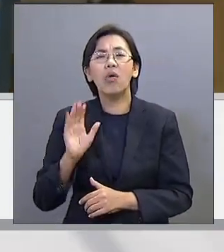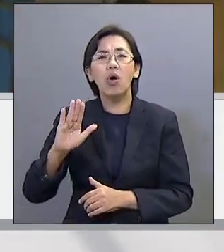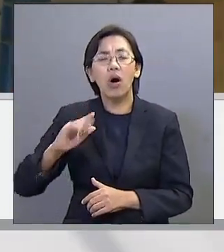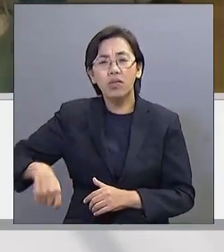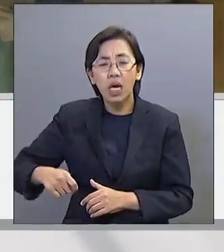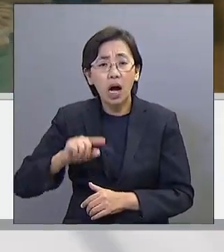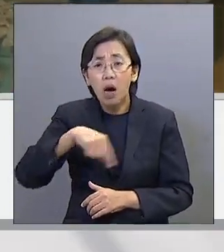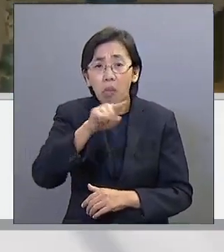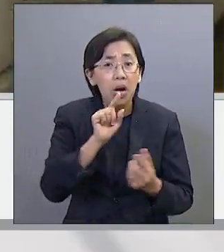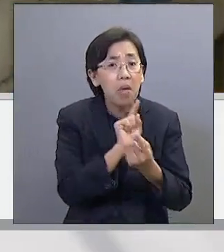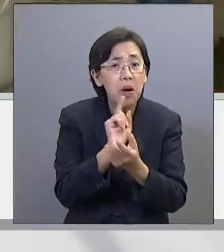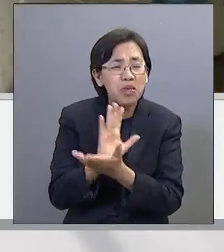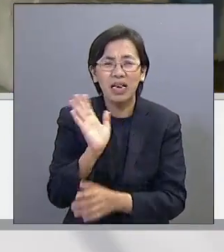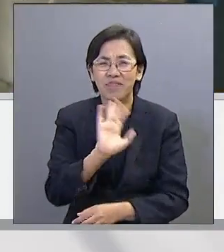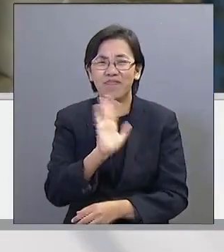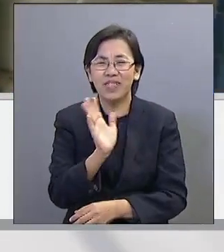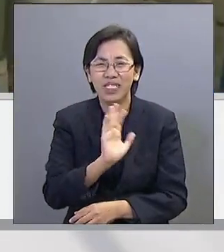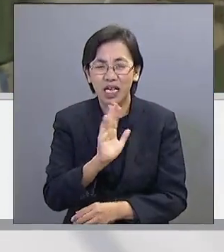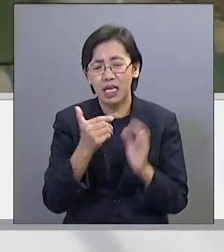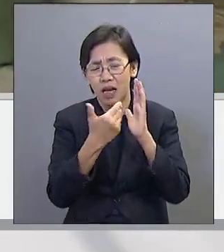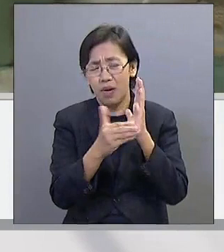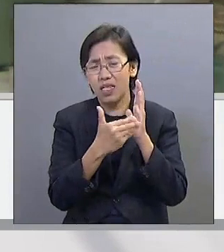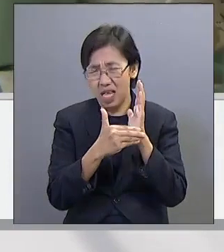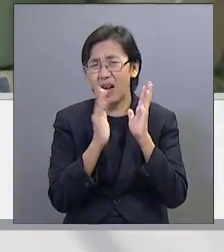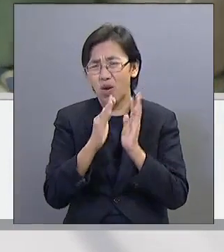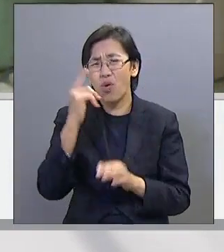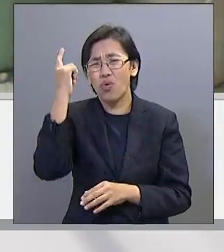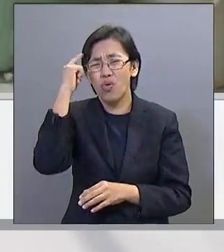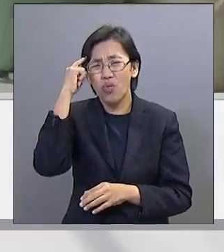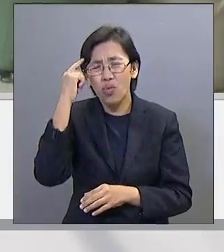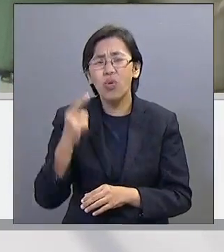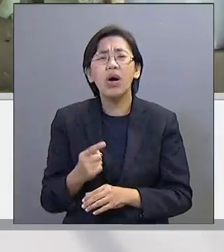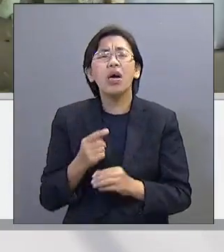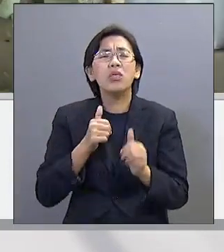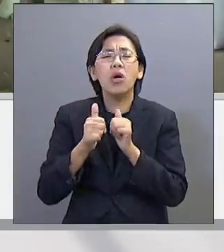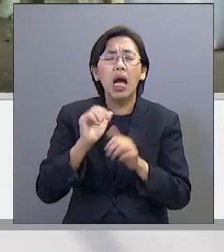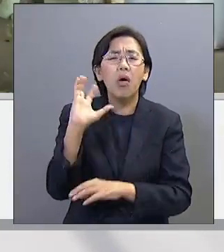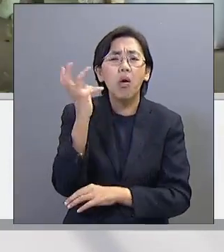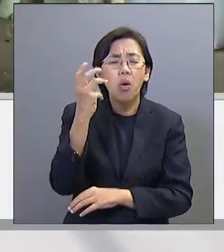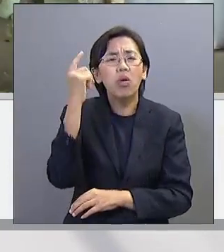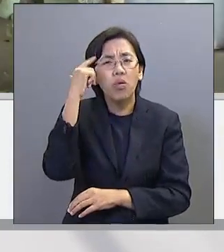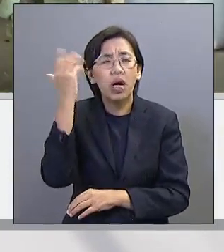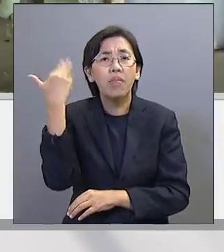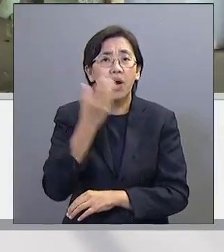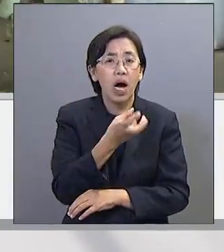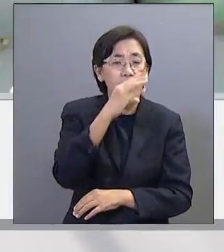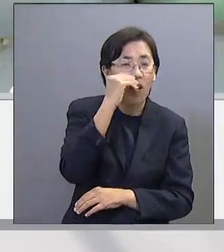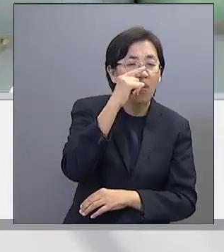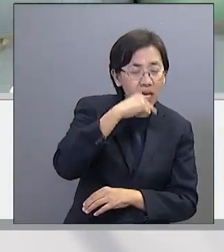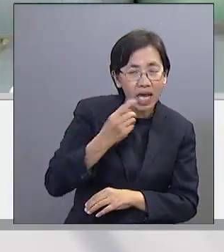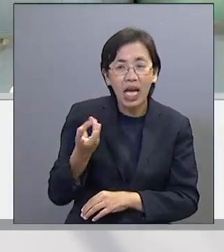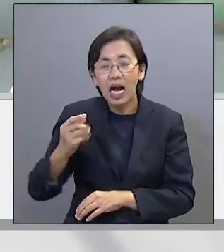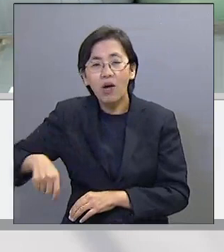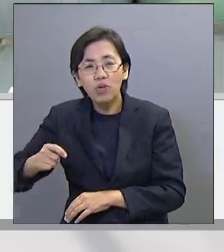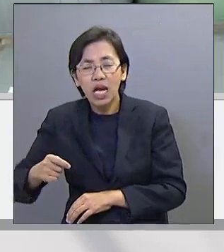ไทยไม่รู้จักนะคะโดยเฉพาะเกษตรกรในภาคอีสานจริงๆแล้วเนี่ยในเวทีโลกก็เคยครองแชมป์ร่วมกันกับข้าวหอมมะลิของไทยด้วย